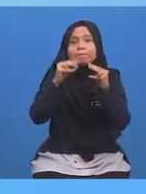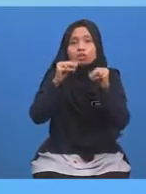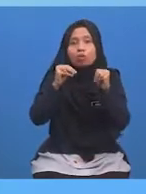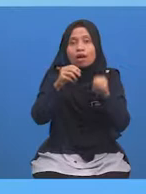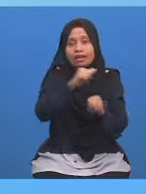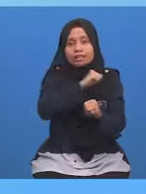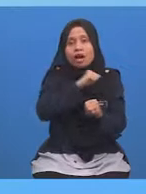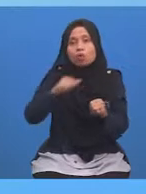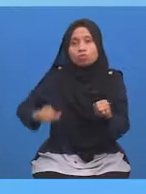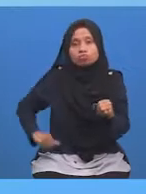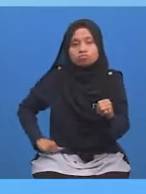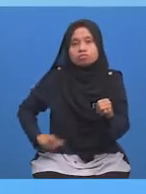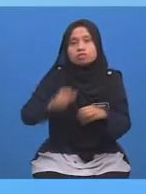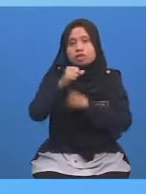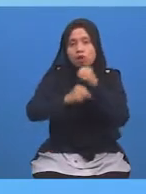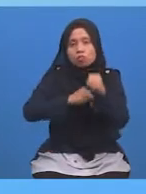tahunan.